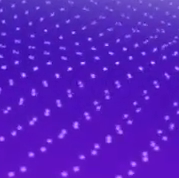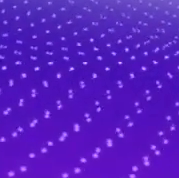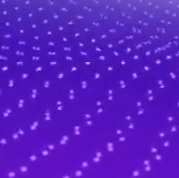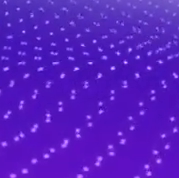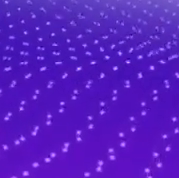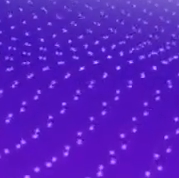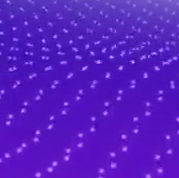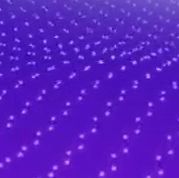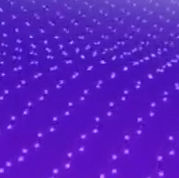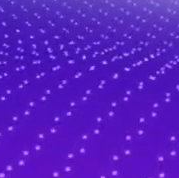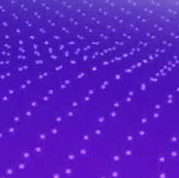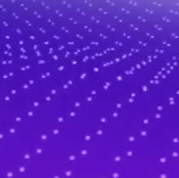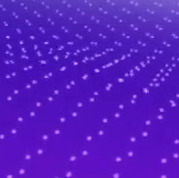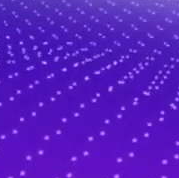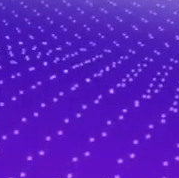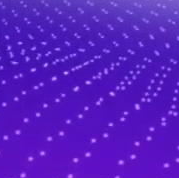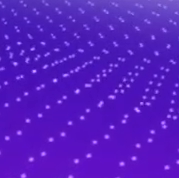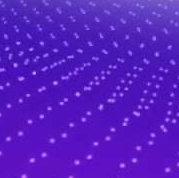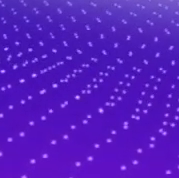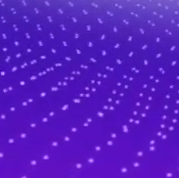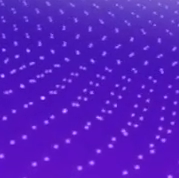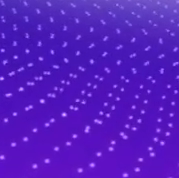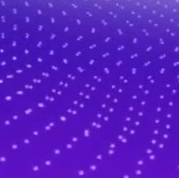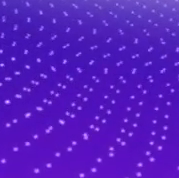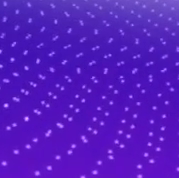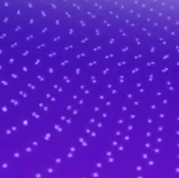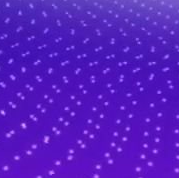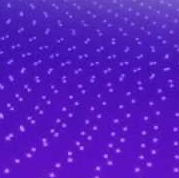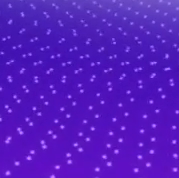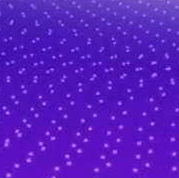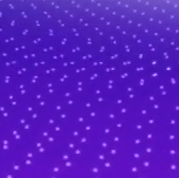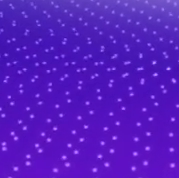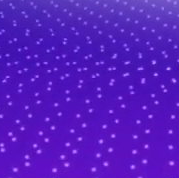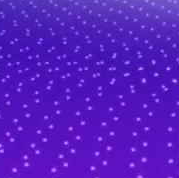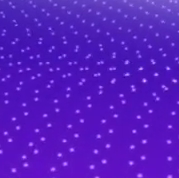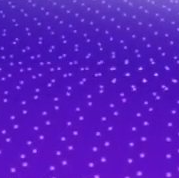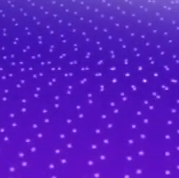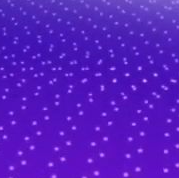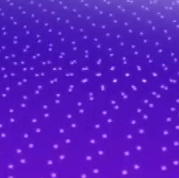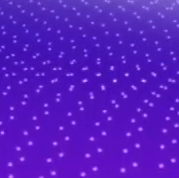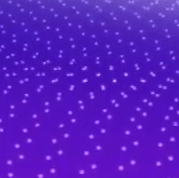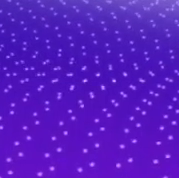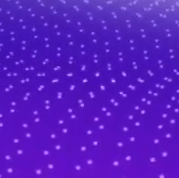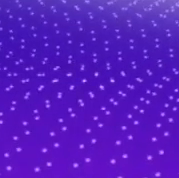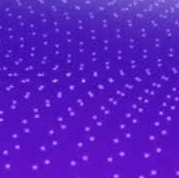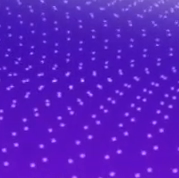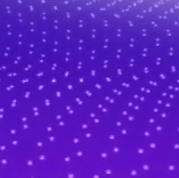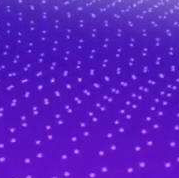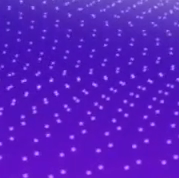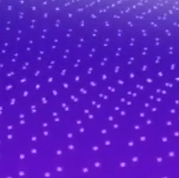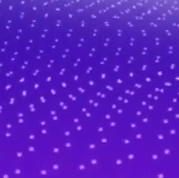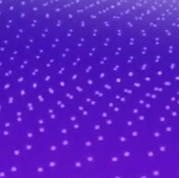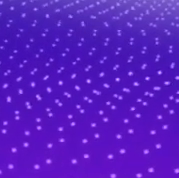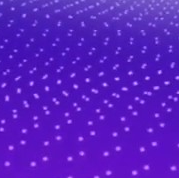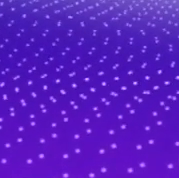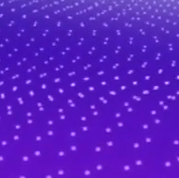ควิด-19 ล่าสุดนะคะเพิ่มขึ้นเป็น 3,830 คนแล้วโดยเพิ่มสูงสุดที่อิตาลี